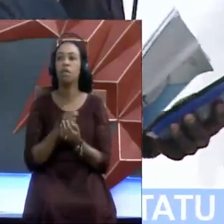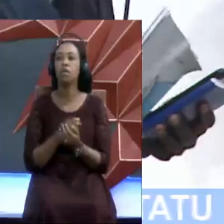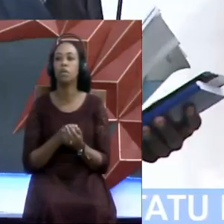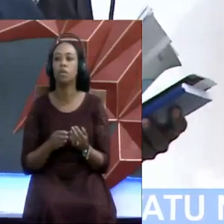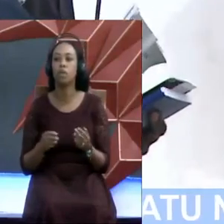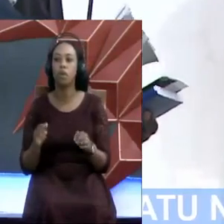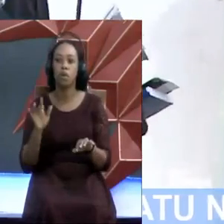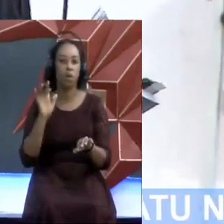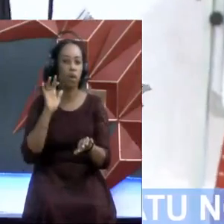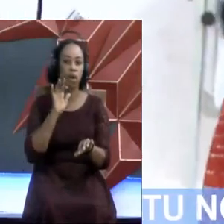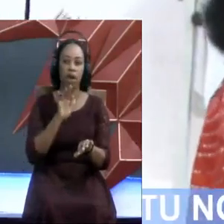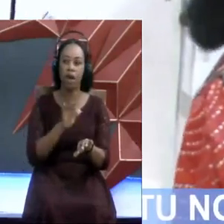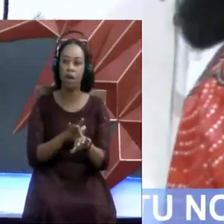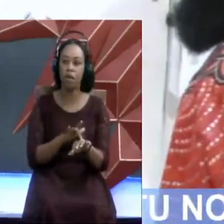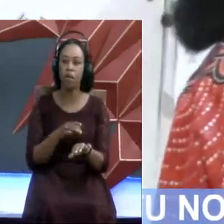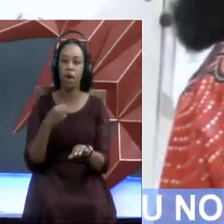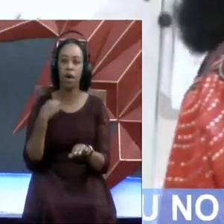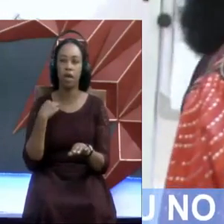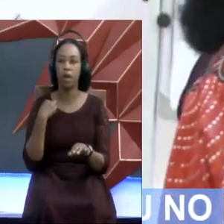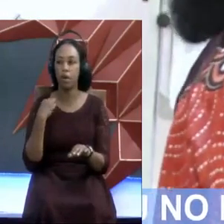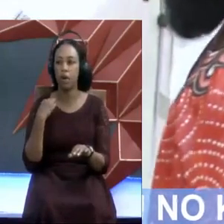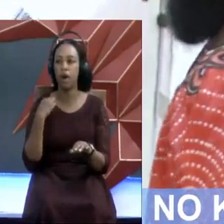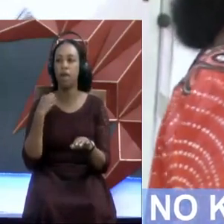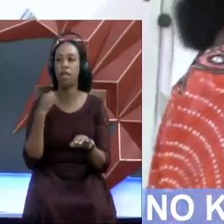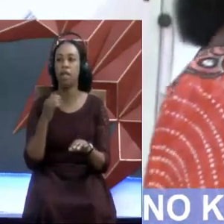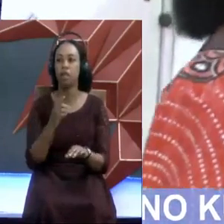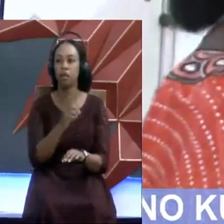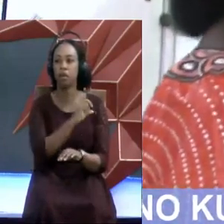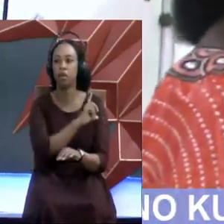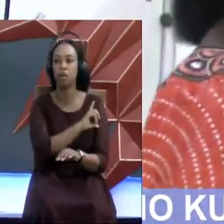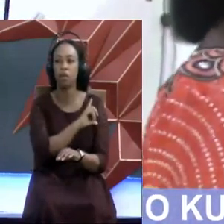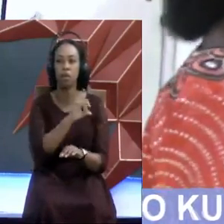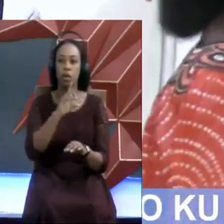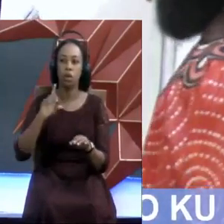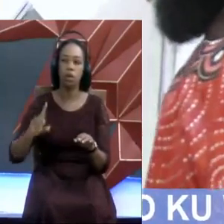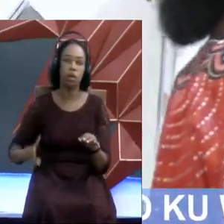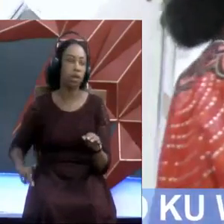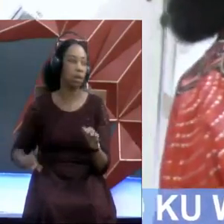Kwenye nguo ya Bwana Yesu